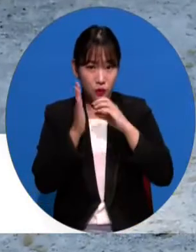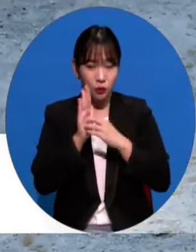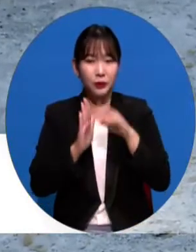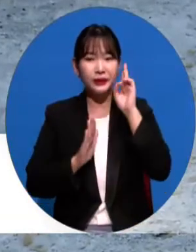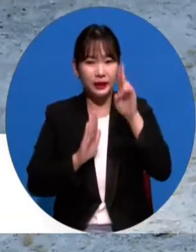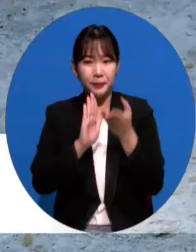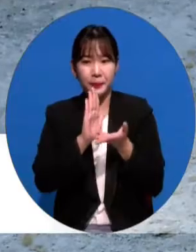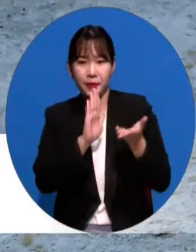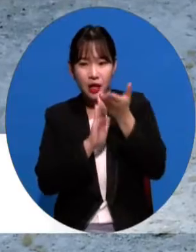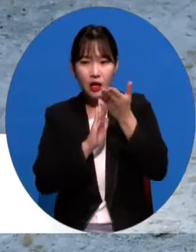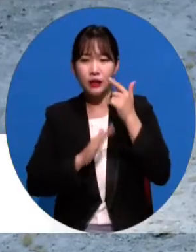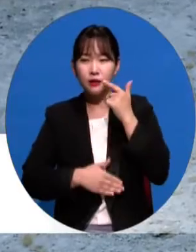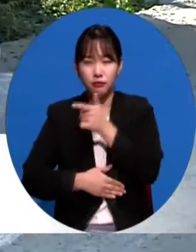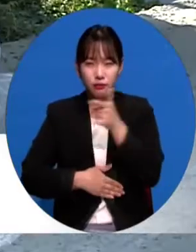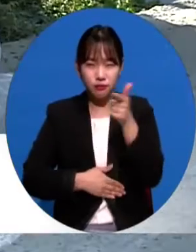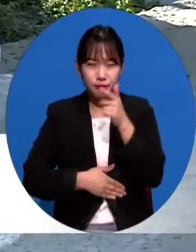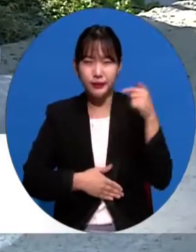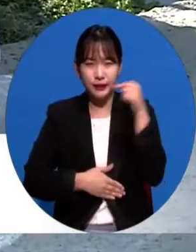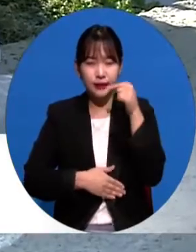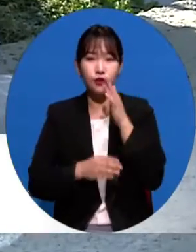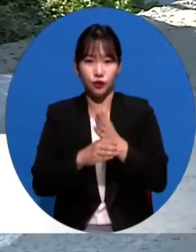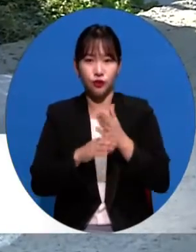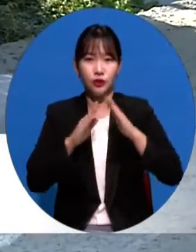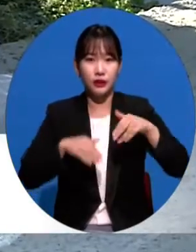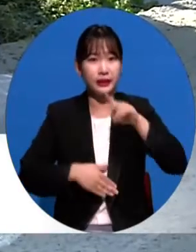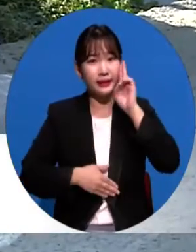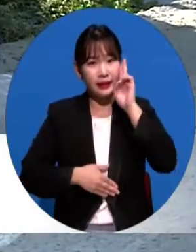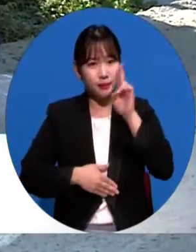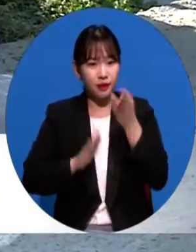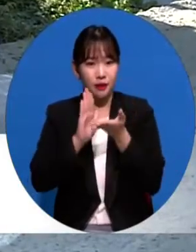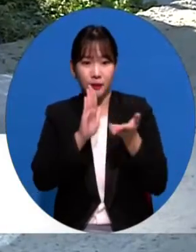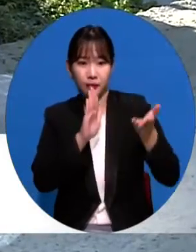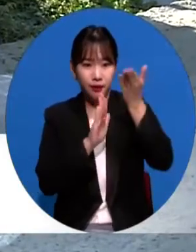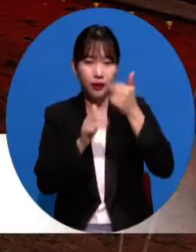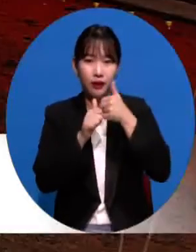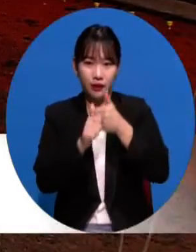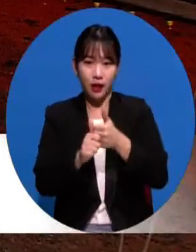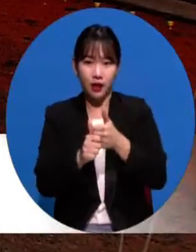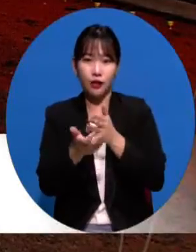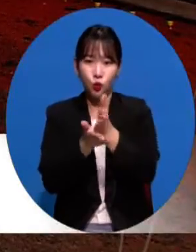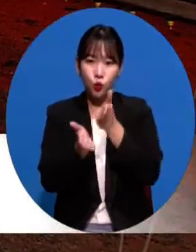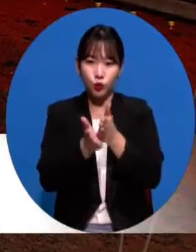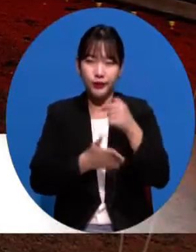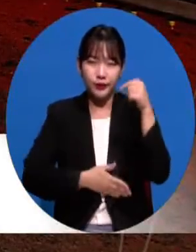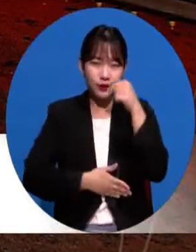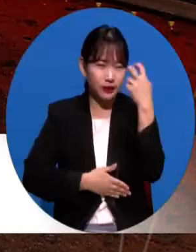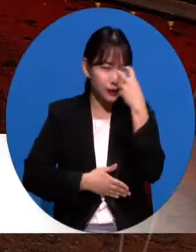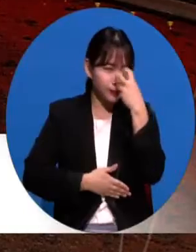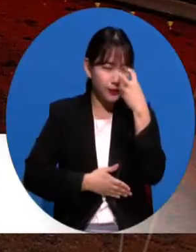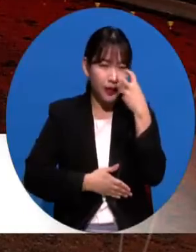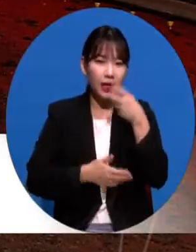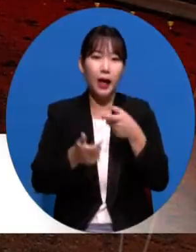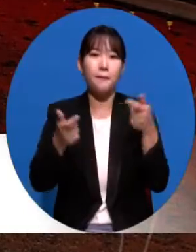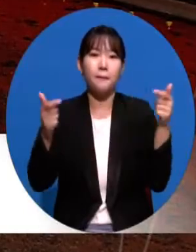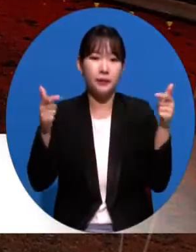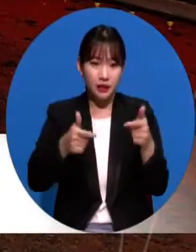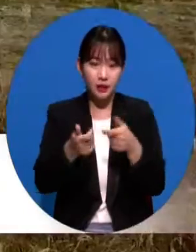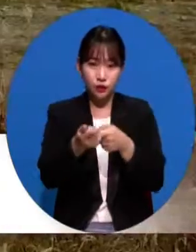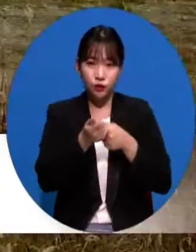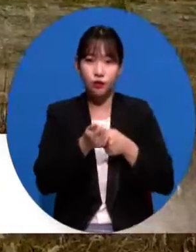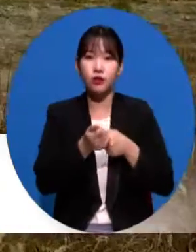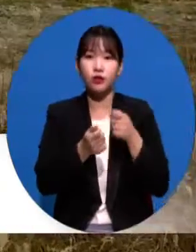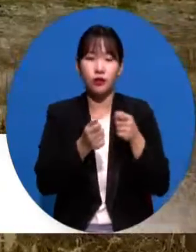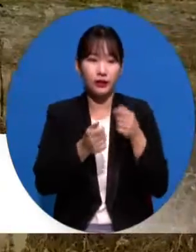조치를 강화하고 있습니다. 전라남도는 심각 단계 격상에 따라 축종별 정밀 검사 주기를 단축하는 한편